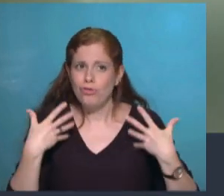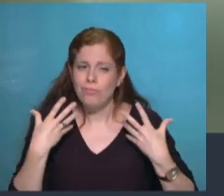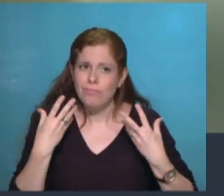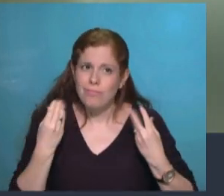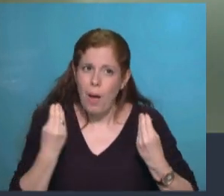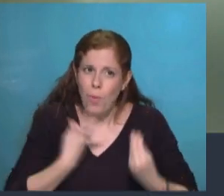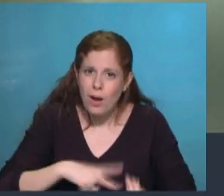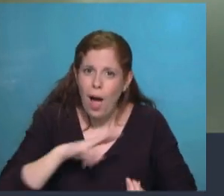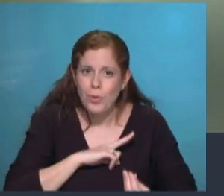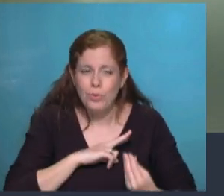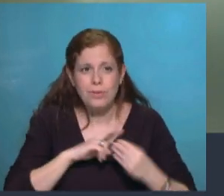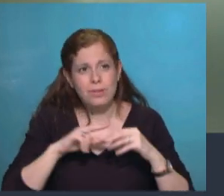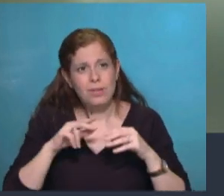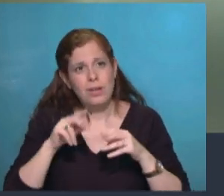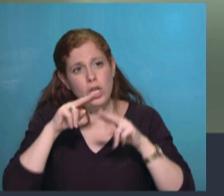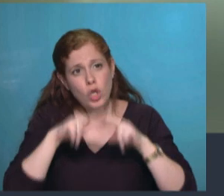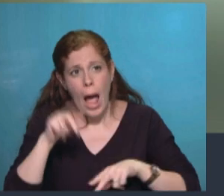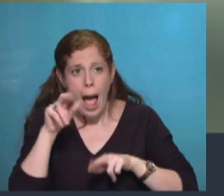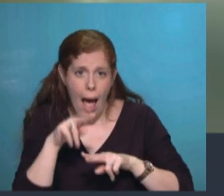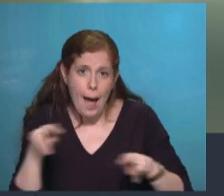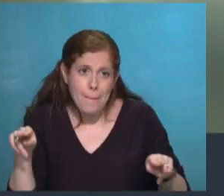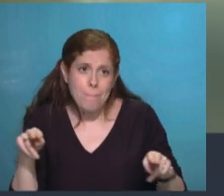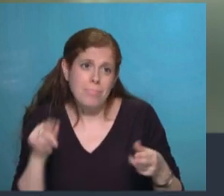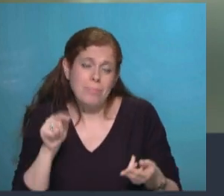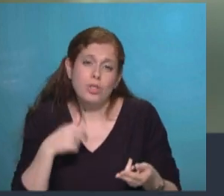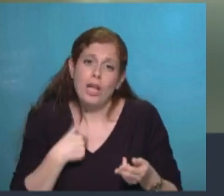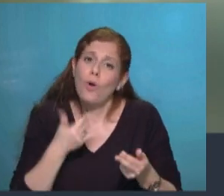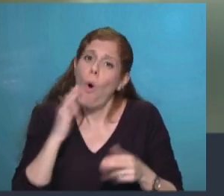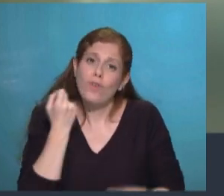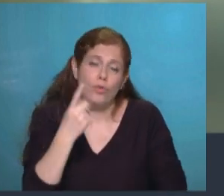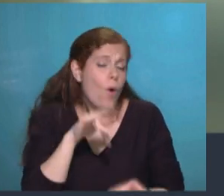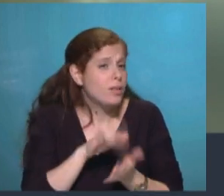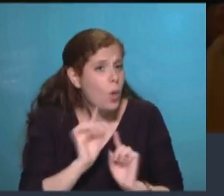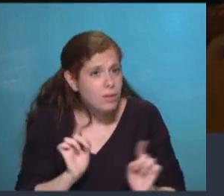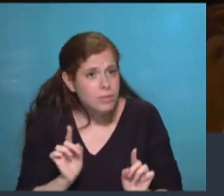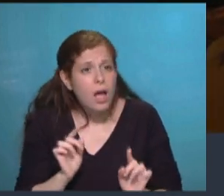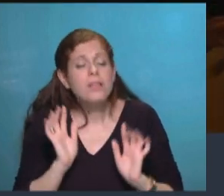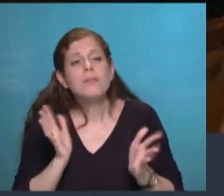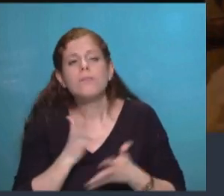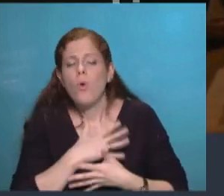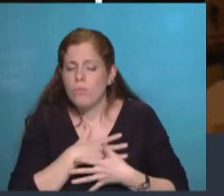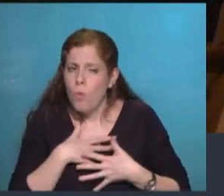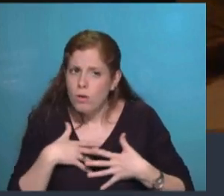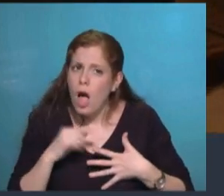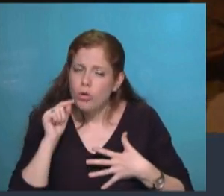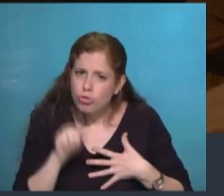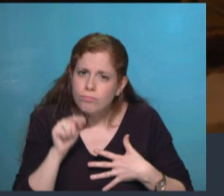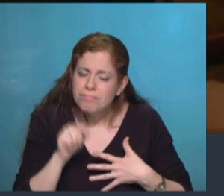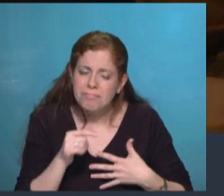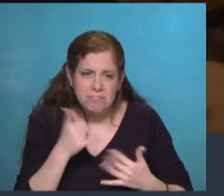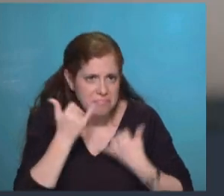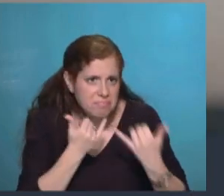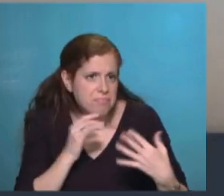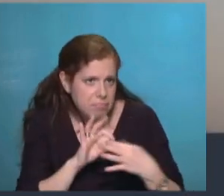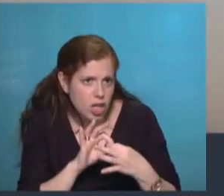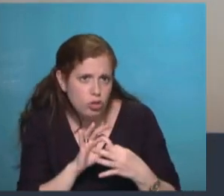האחים, ויש לי גם סך הכל, עם זה שאני רוב השבוע לא נמצא, מאוד מורגש, אז להיות שם